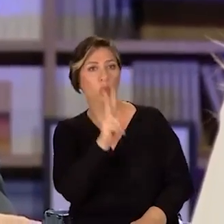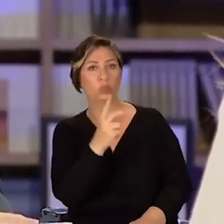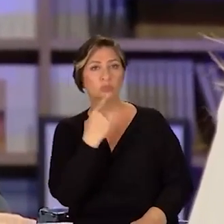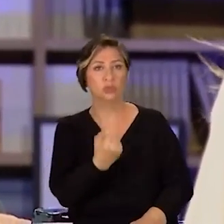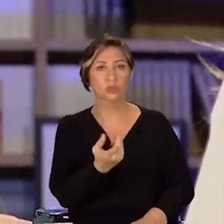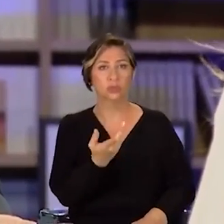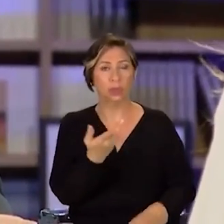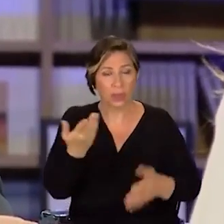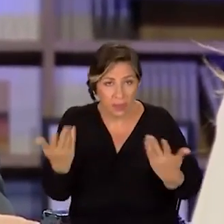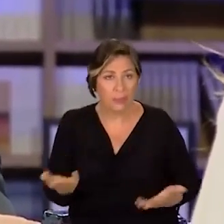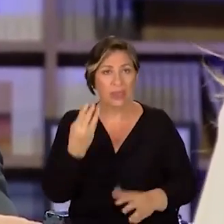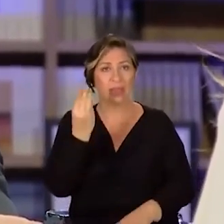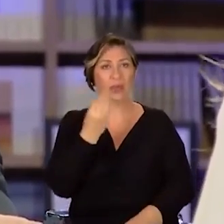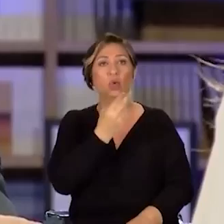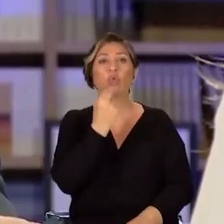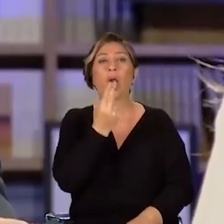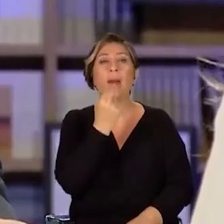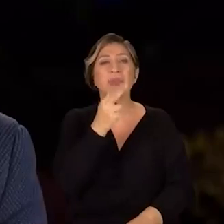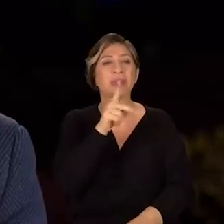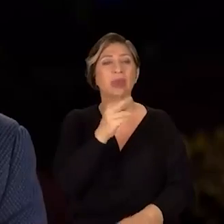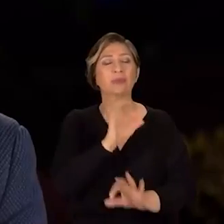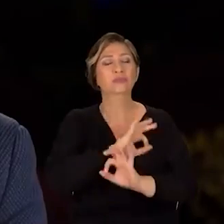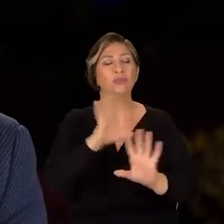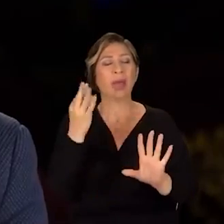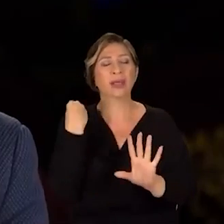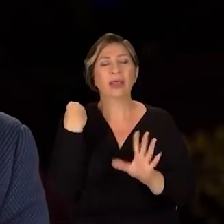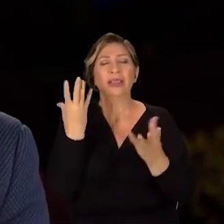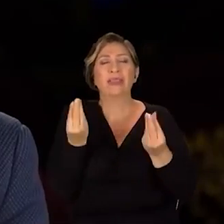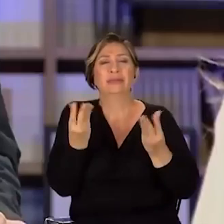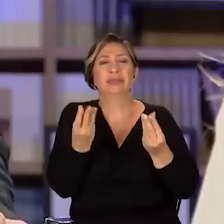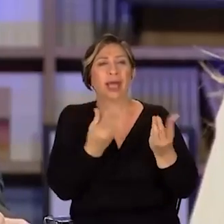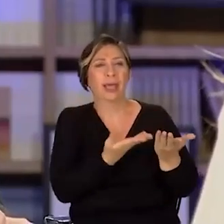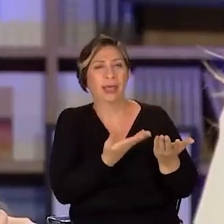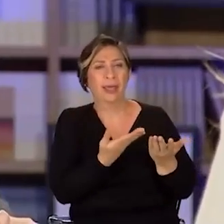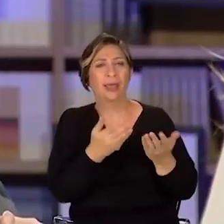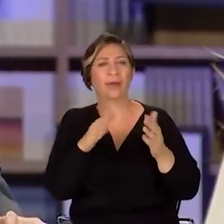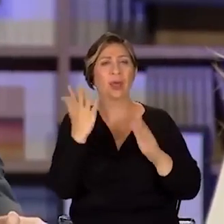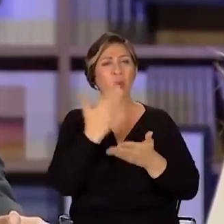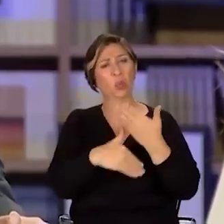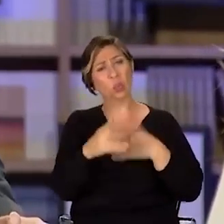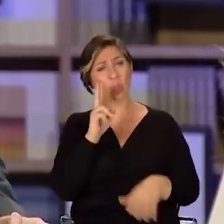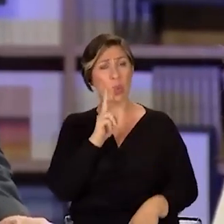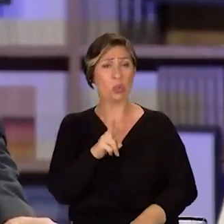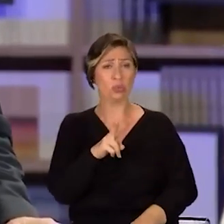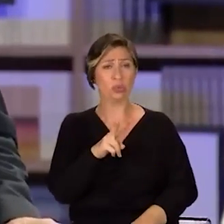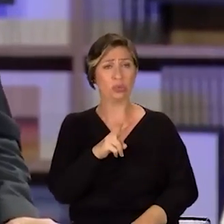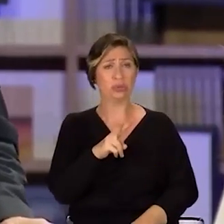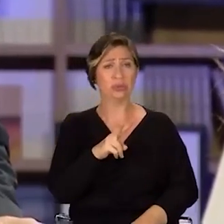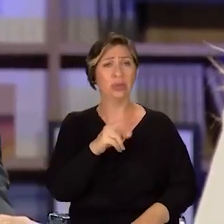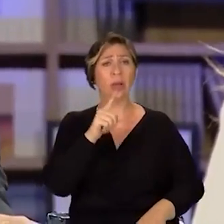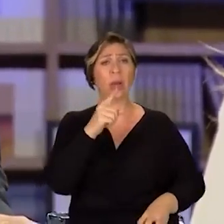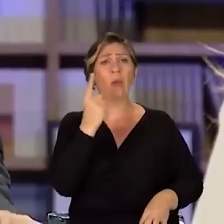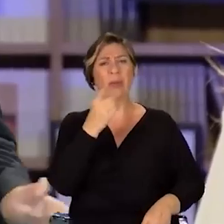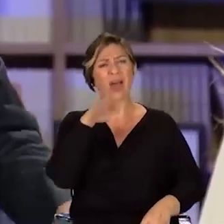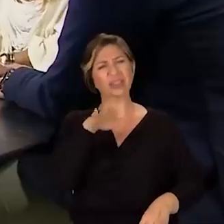diyoruz. Tabii iyi o. Kurabiye gibi mis fırından yeni çıkmış. Ya da yorgun görünüyorsun. Bir de böyle